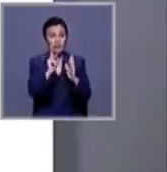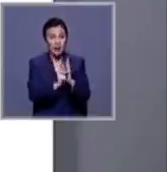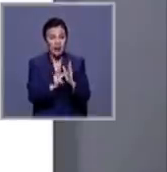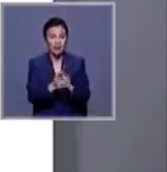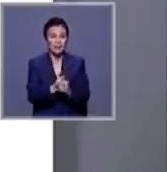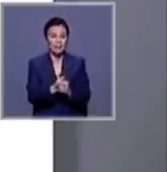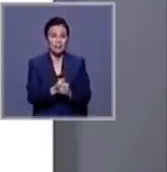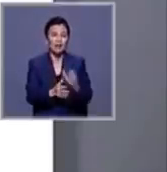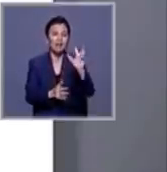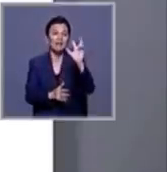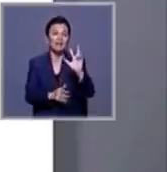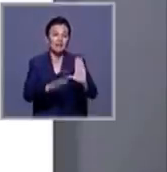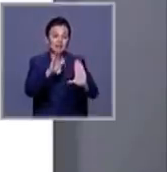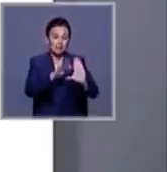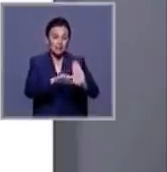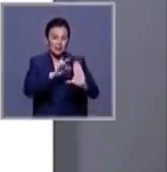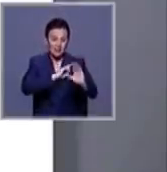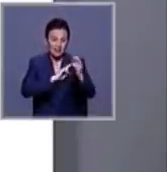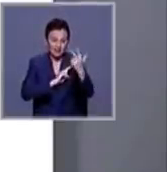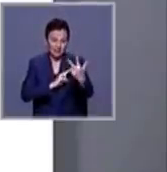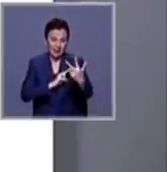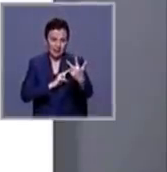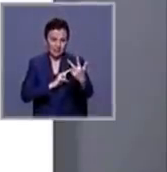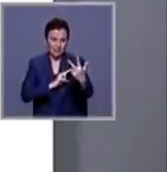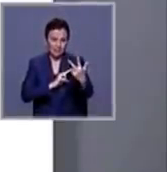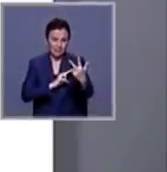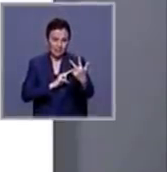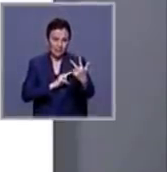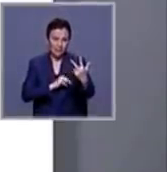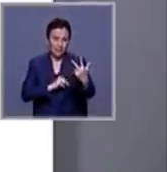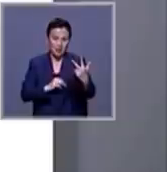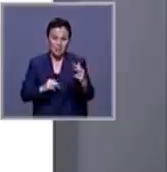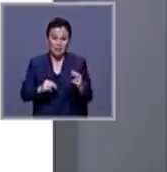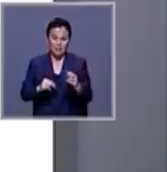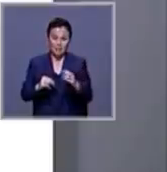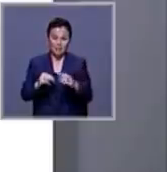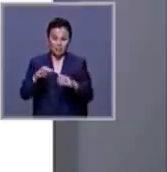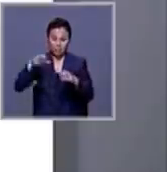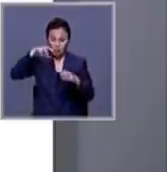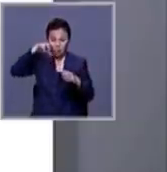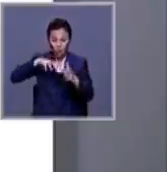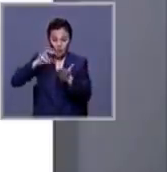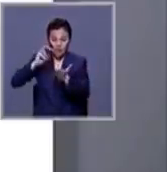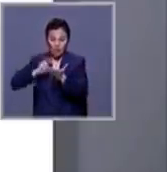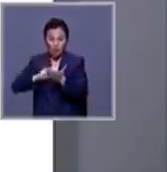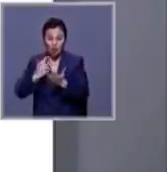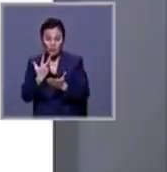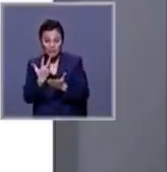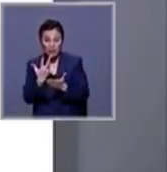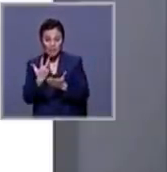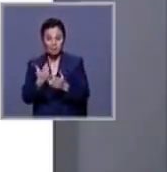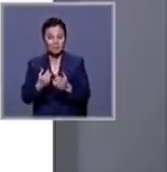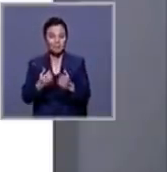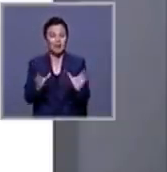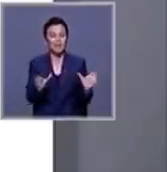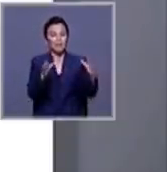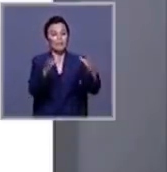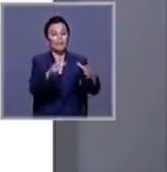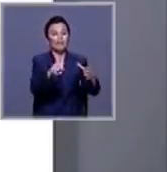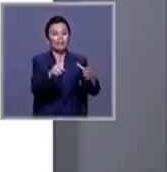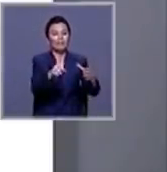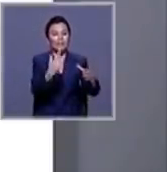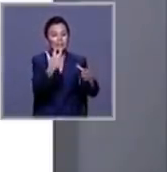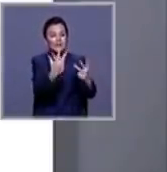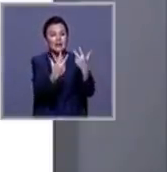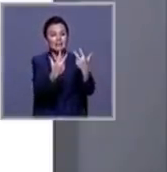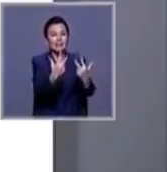นี้ยก็จะมี3คนที่ไปสมัครเองแล้วก็จะมี3คนที่องค์กรรับรองไปสมัครอย่างเช่นสภาทนายความรับรองให้ไปส